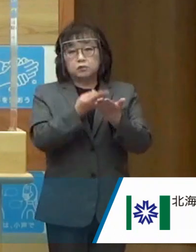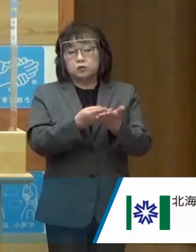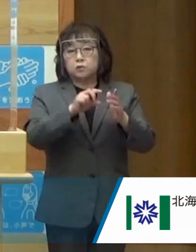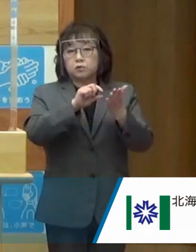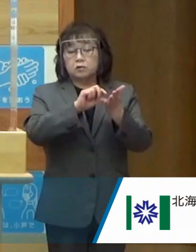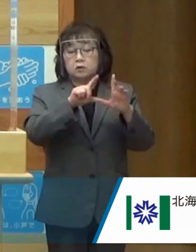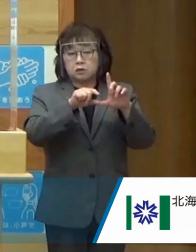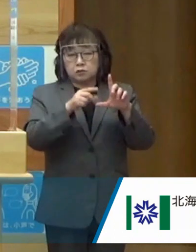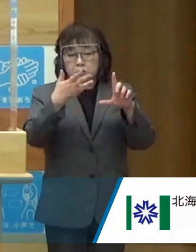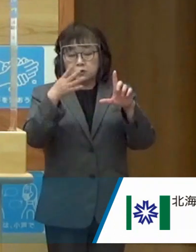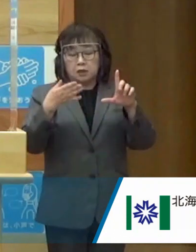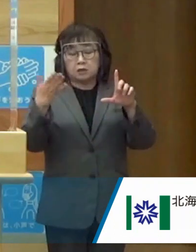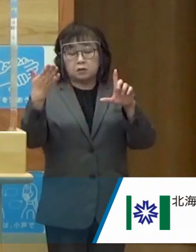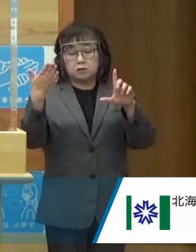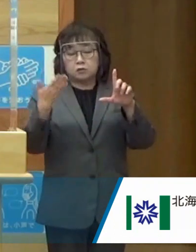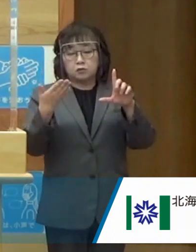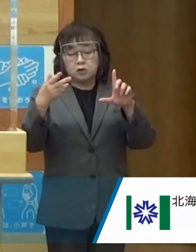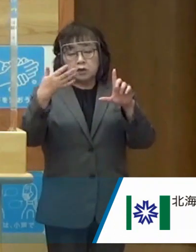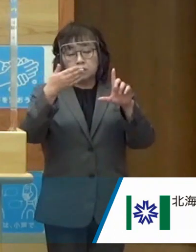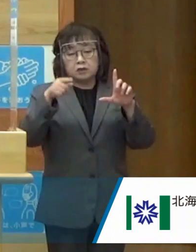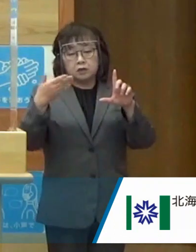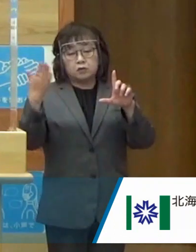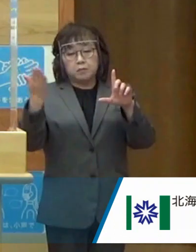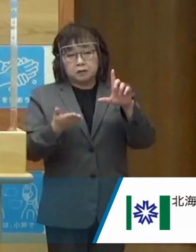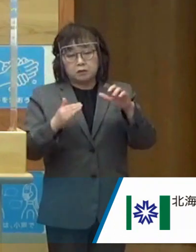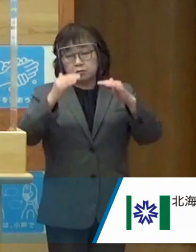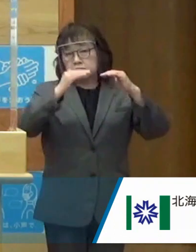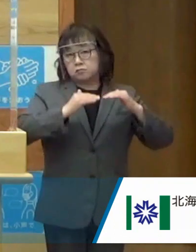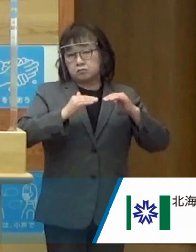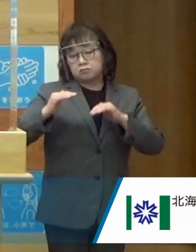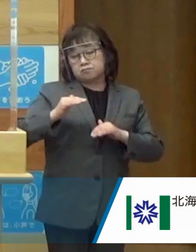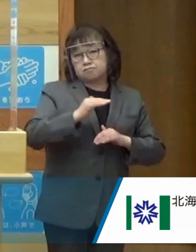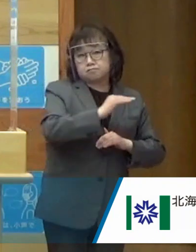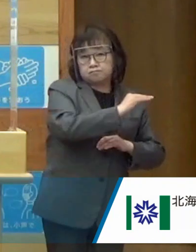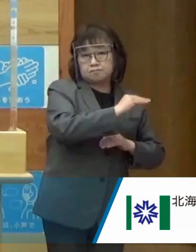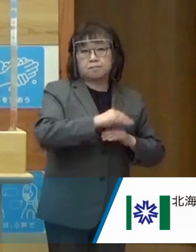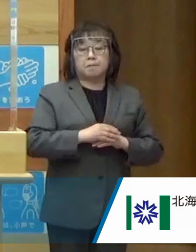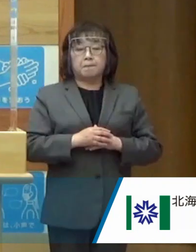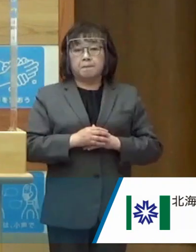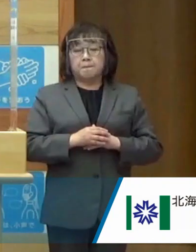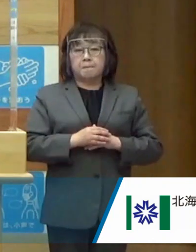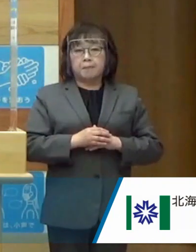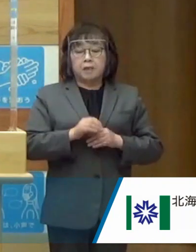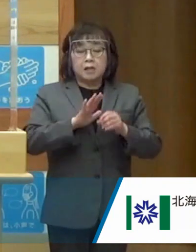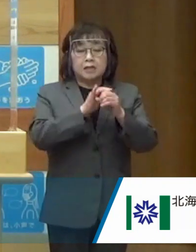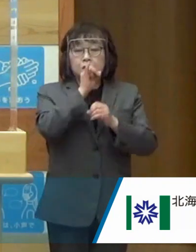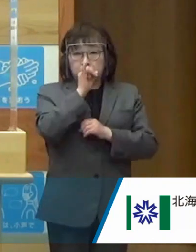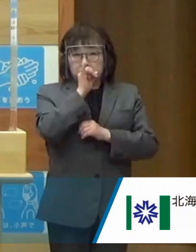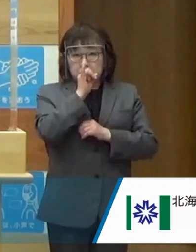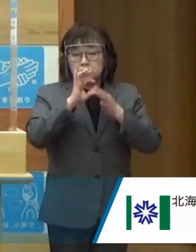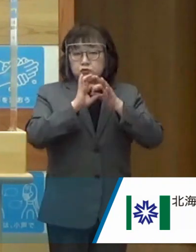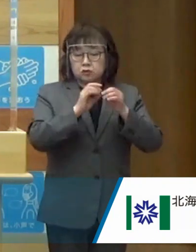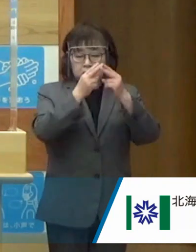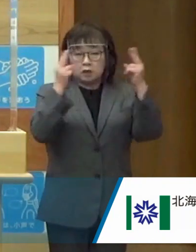率については 4.9% という形で低い水準で推移をしています。インフルエンザについては引